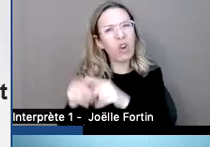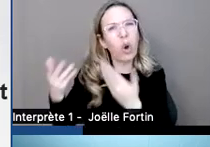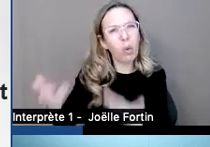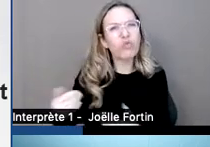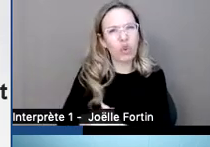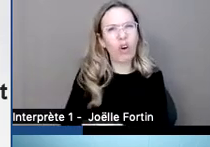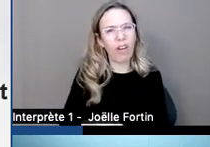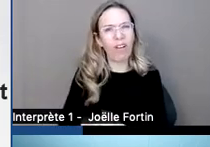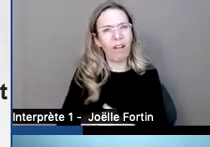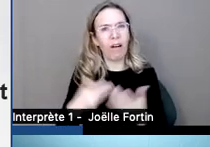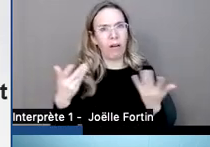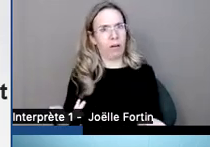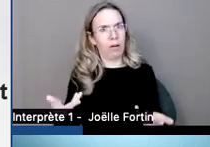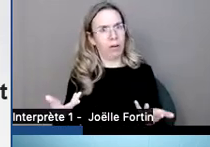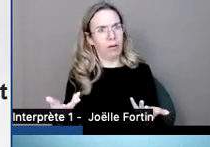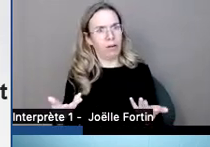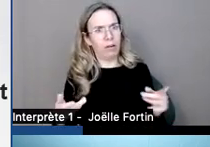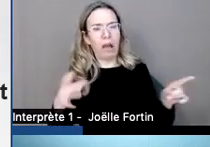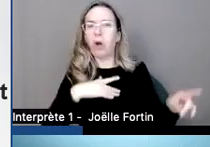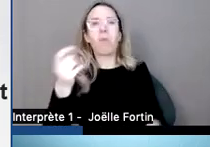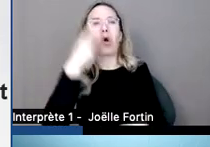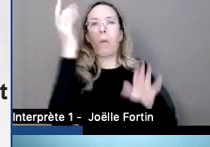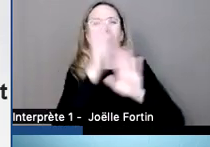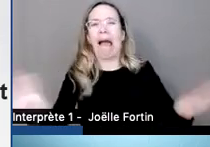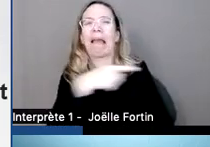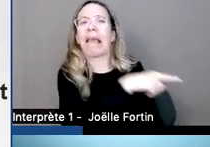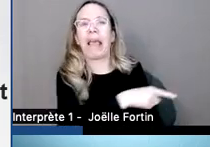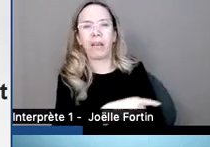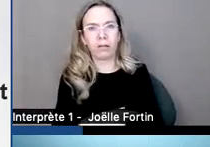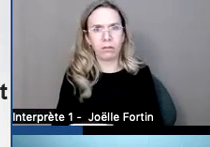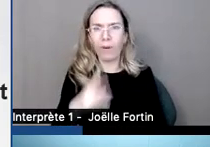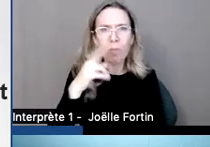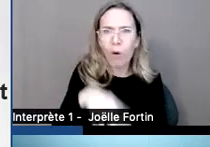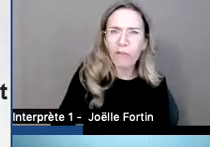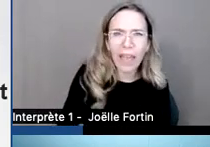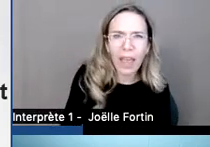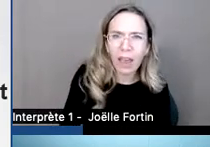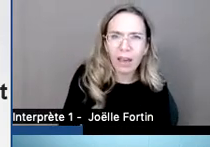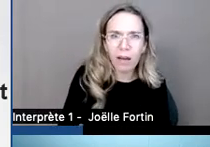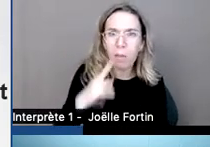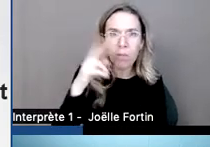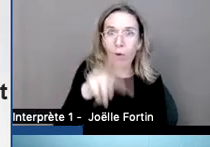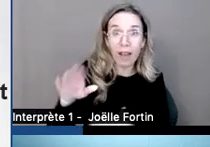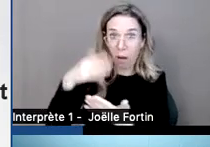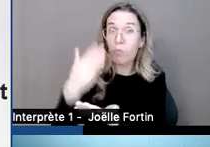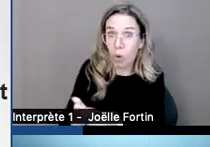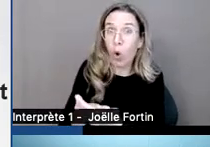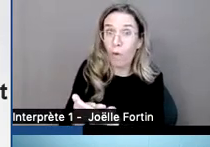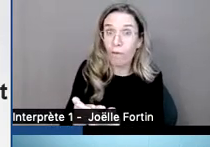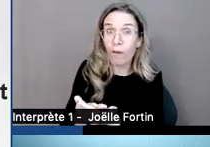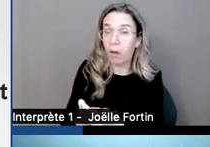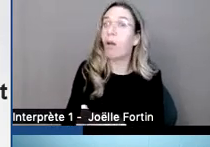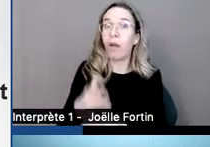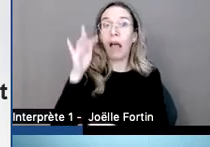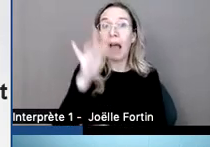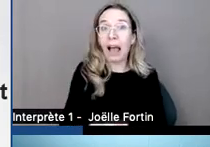dites occupationnelles parce qu'il ne comprend rien? Ce n'est pas vrai. C'est prouvé encore. Ce n'est pas parce qu'ils